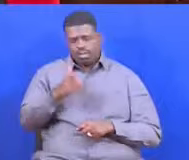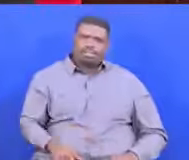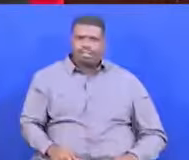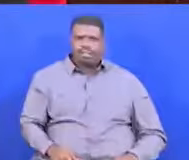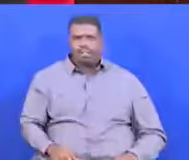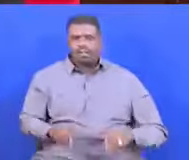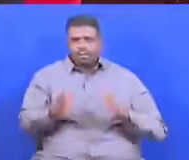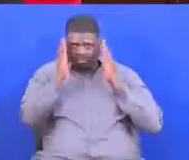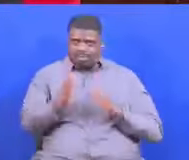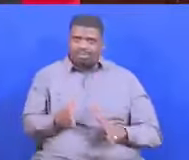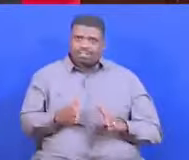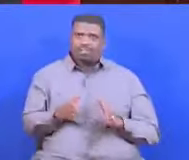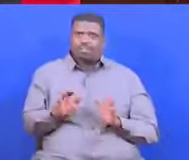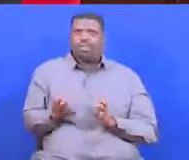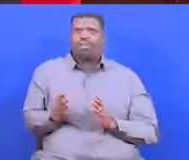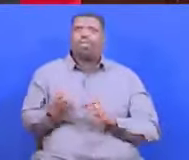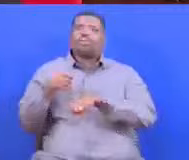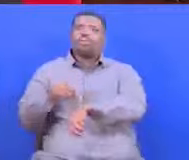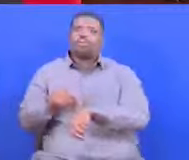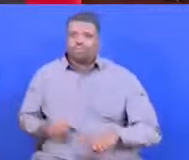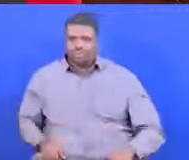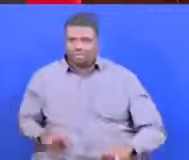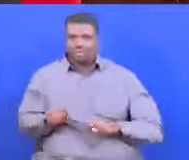weza sasa nika